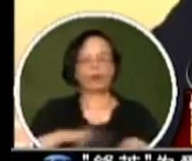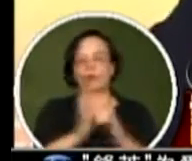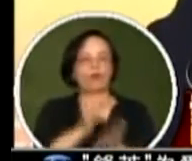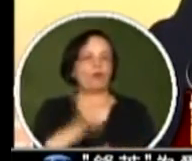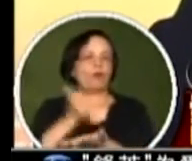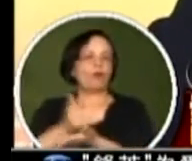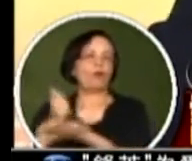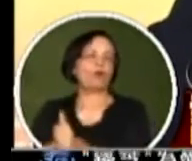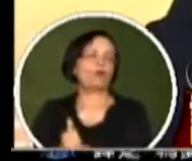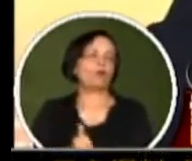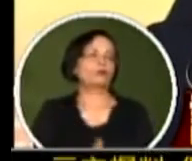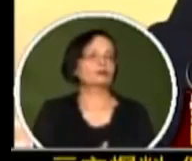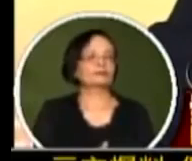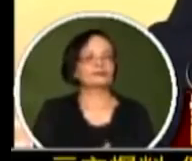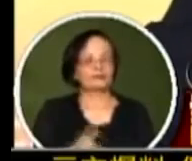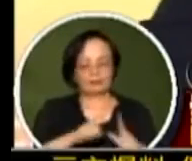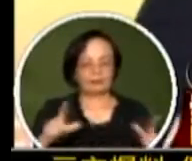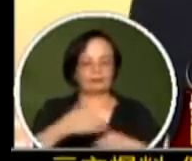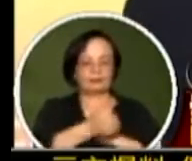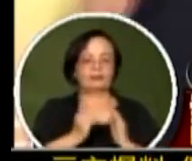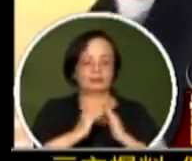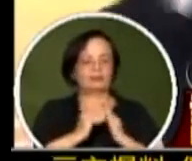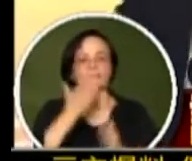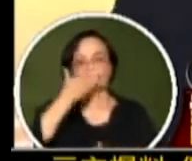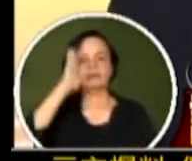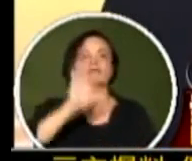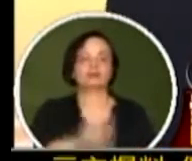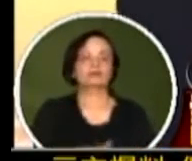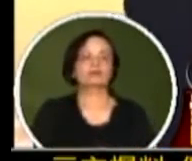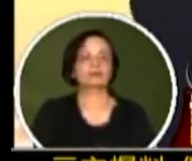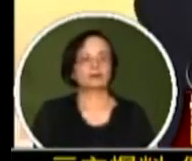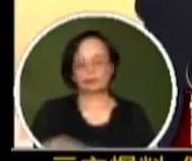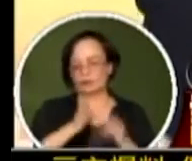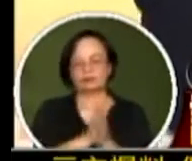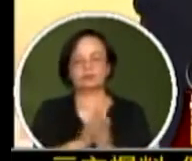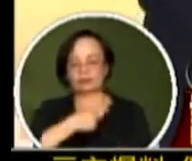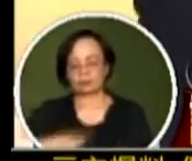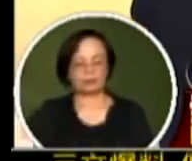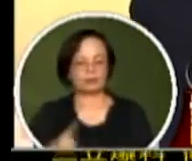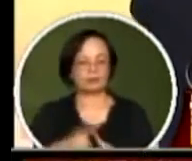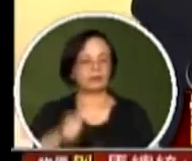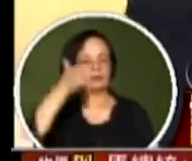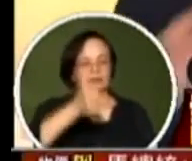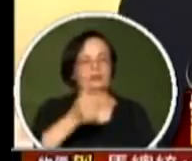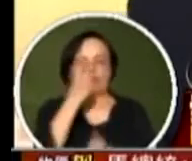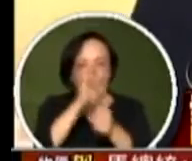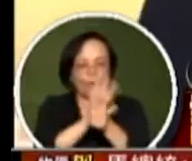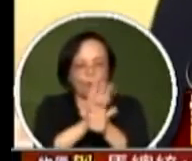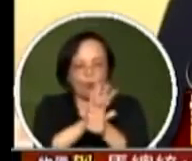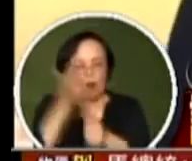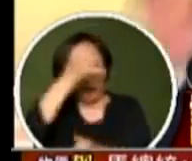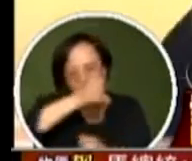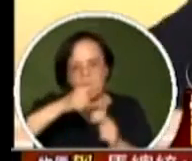北都赢了，大县市都赢了。很重要一点，虽然说最好的候选人呢，很重要一点就是我们真的照顾老百姓，我们提出老人